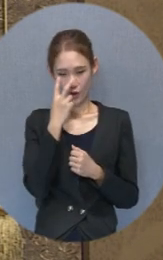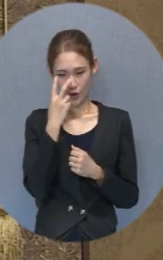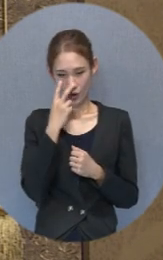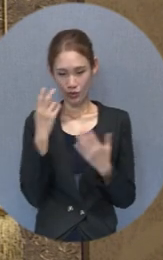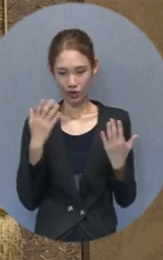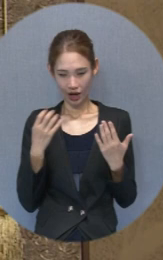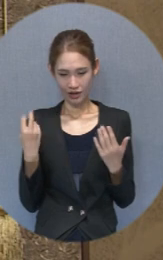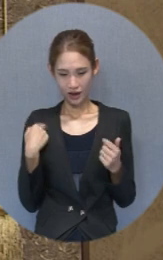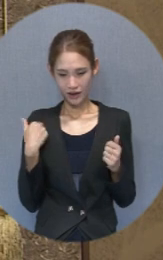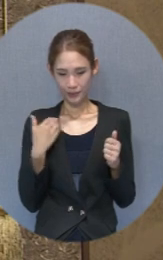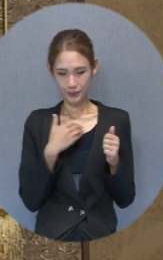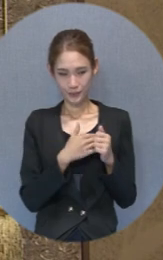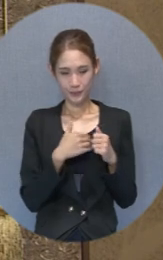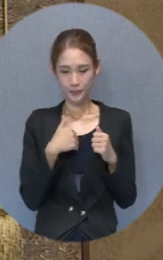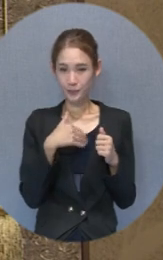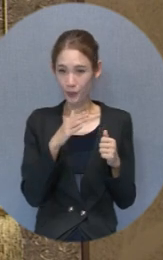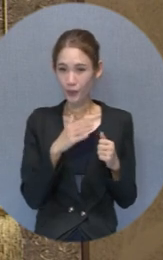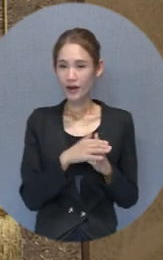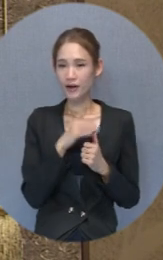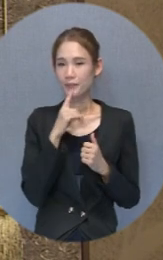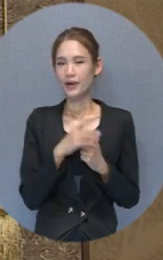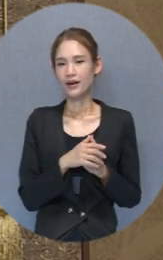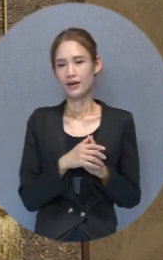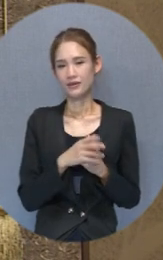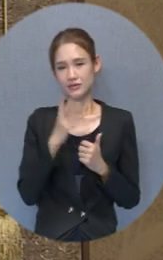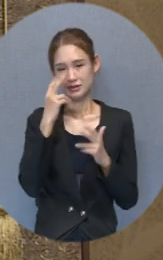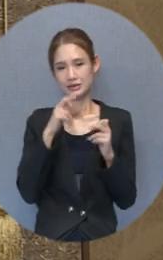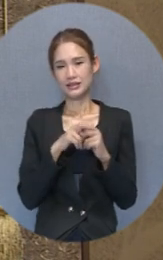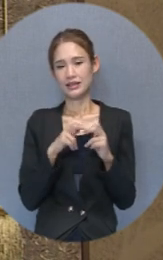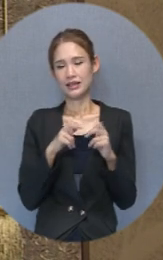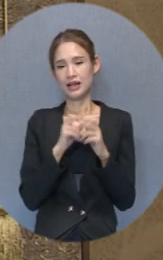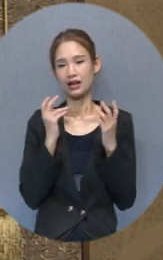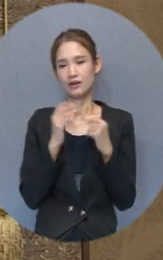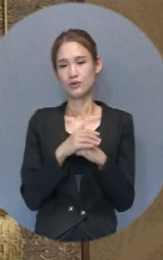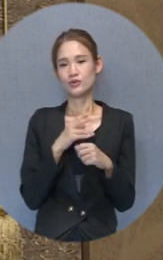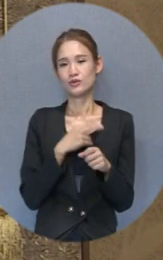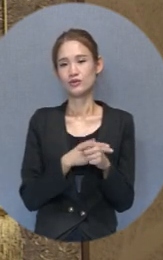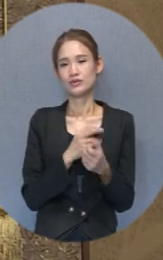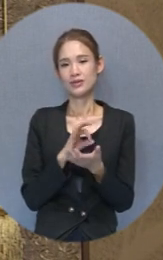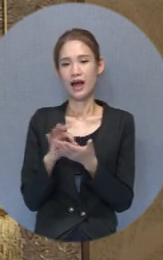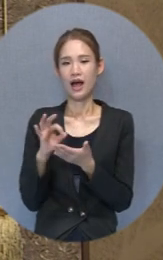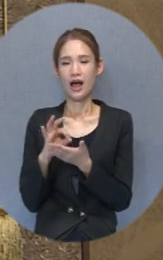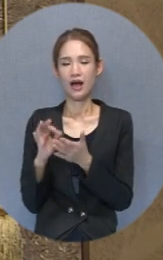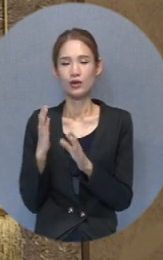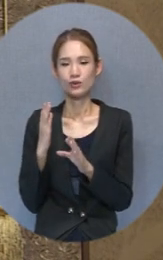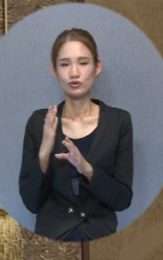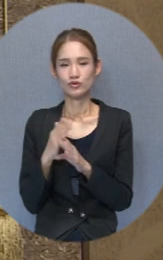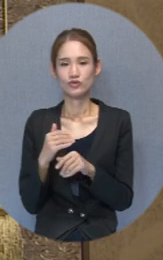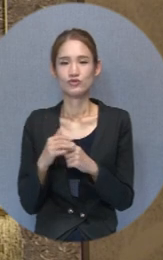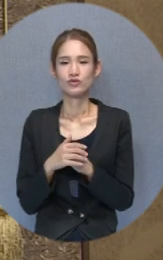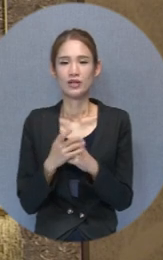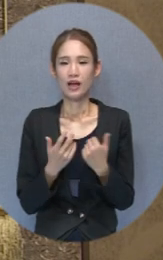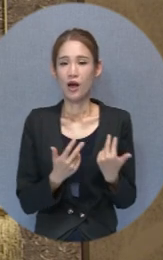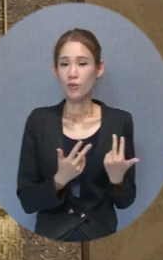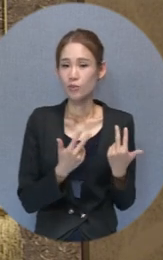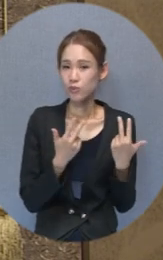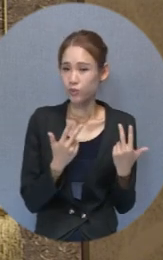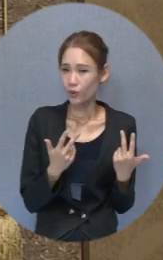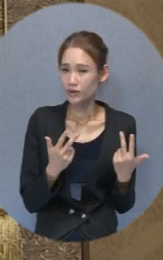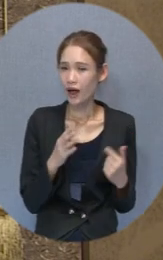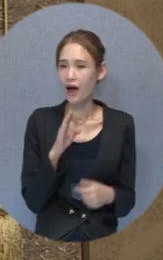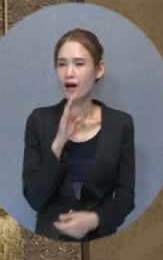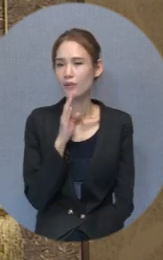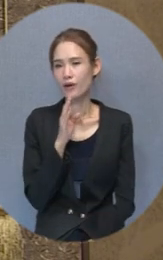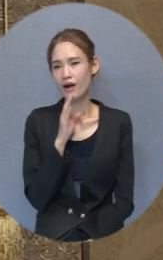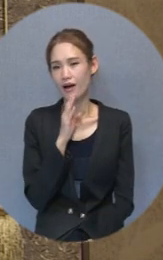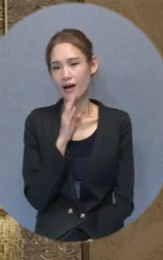다시 보내드리겠다. 네. 왜냐하면은 시각장애 아동들이나 선생님들이 사용하시는데 네. 이게 봉사이기는